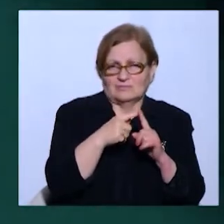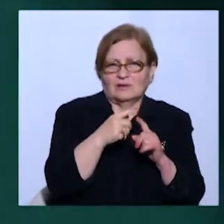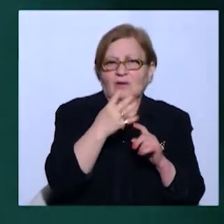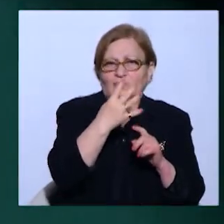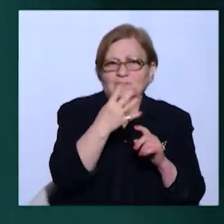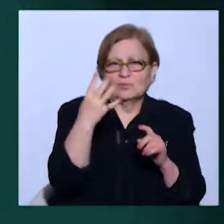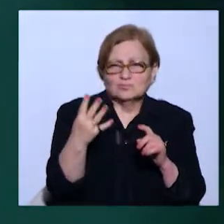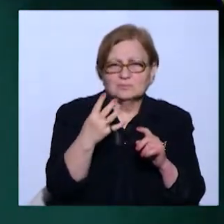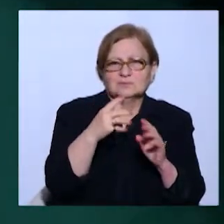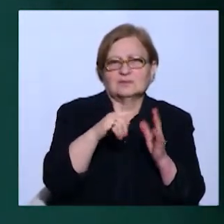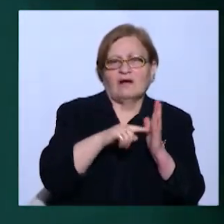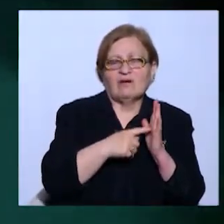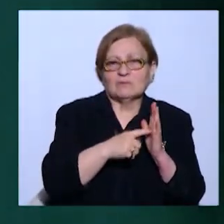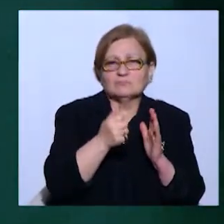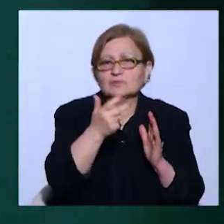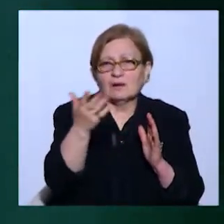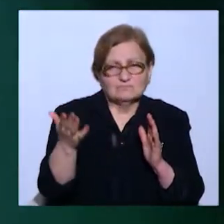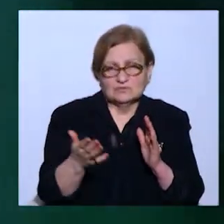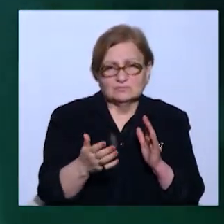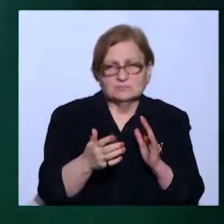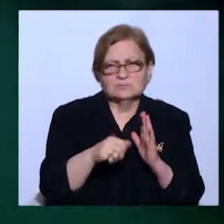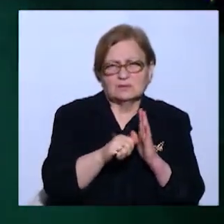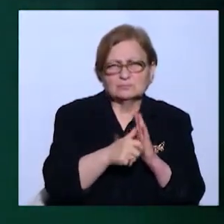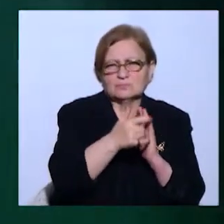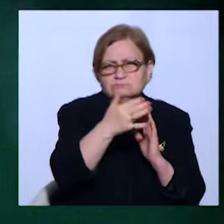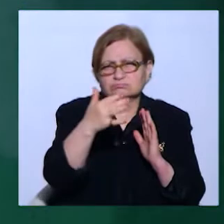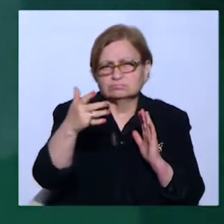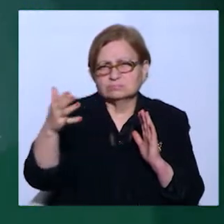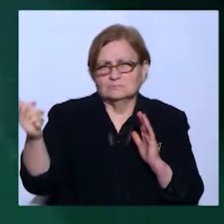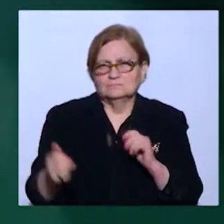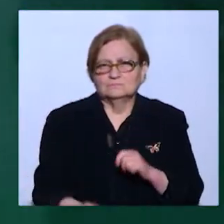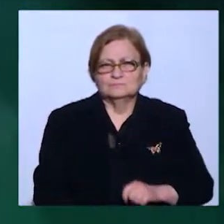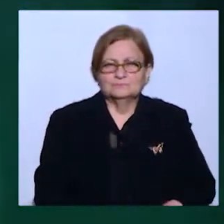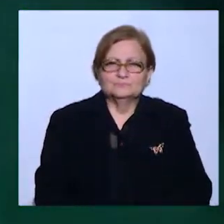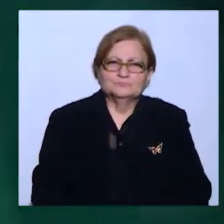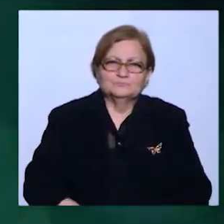8. 12, 16, 20,